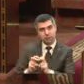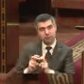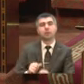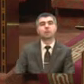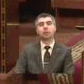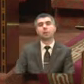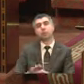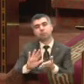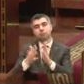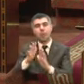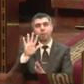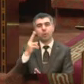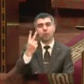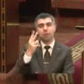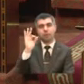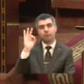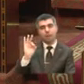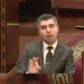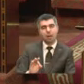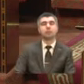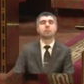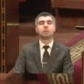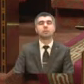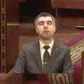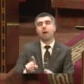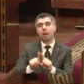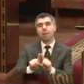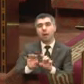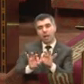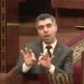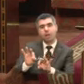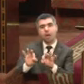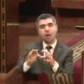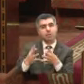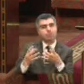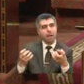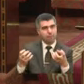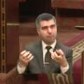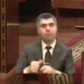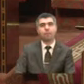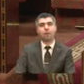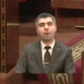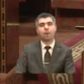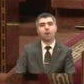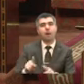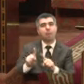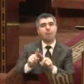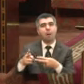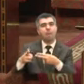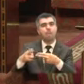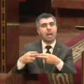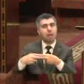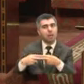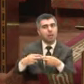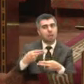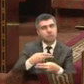بحوالي 25%، وهذا عندنا فيه واحد العدد ديال الإجراءات نقوم بها تتخص رخصة السياقة أو توسيع المجال